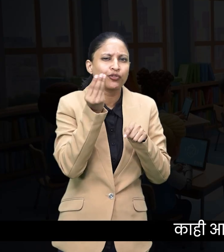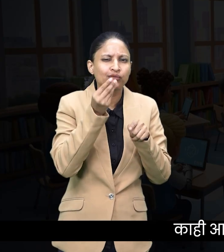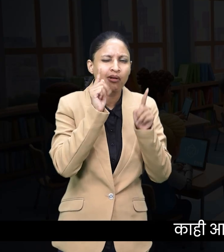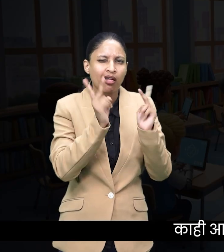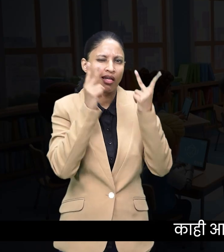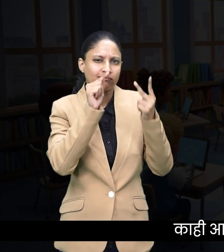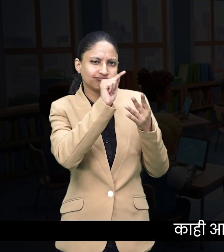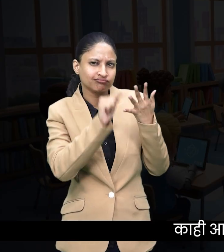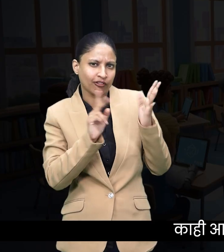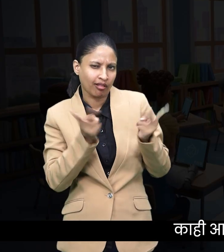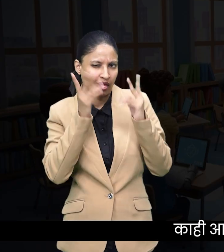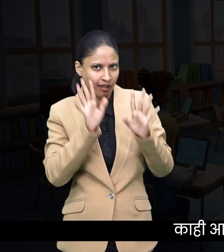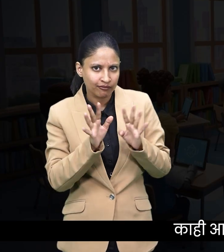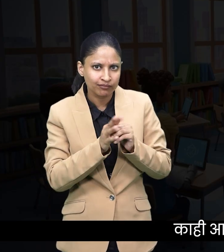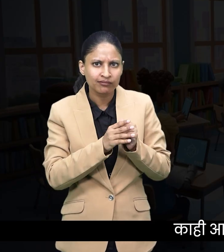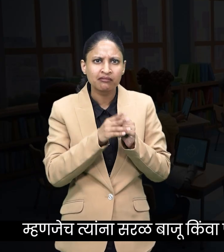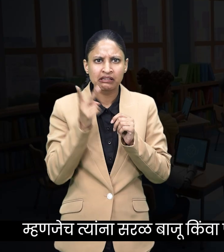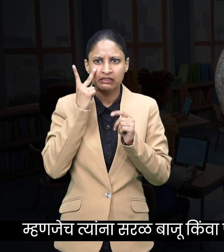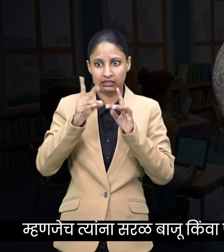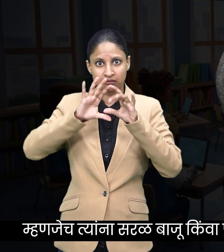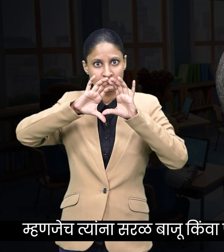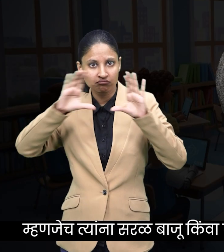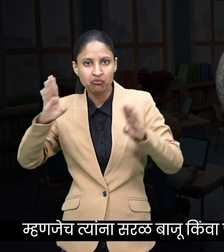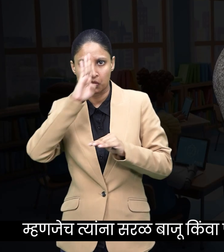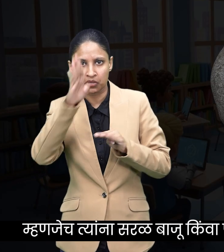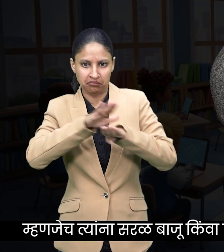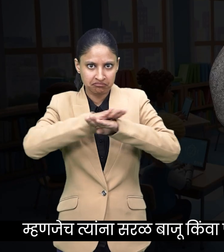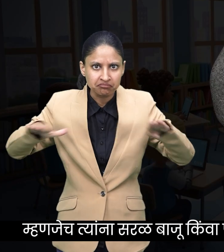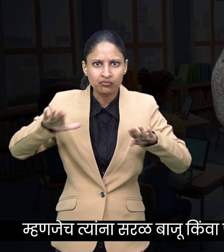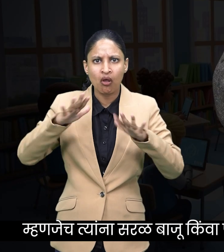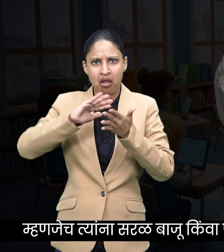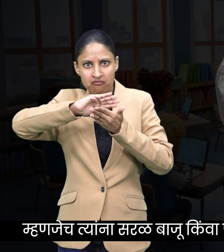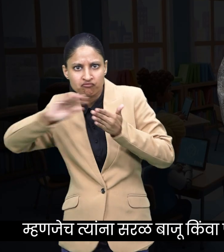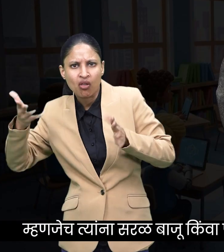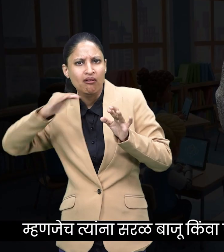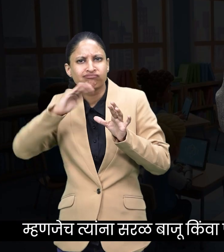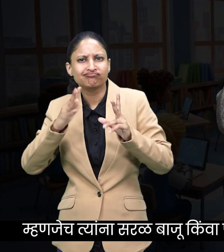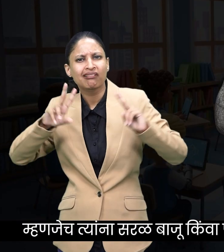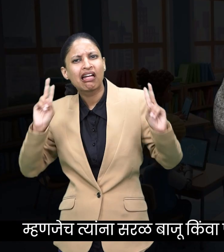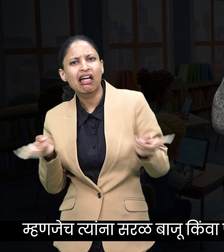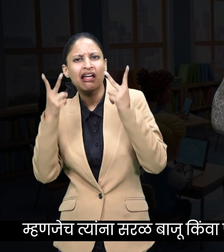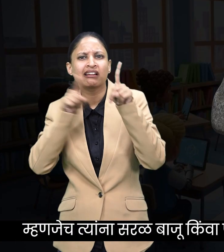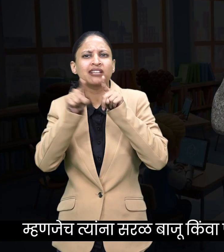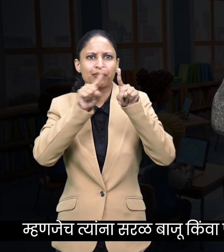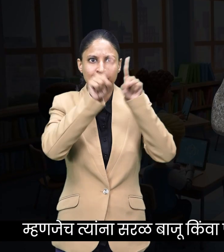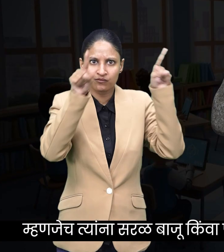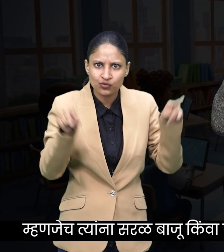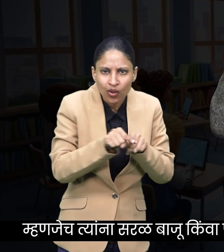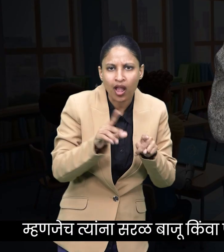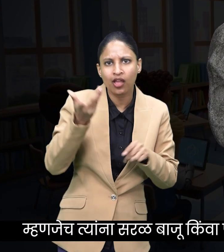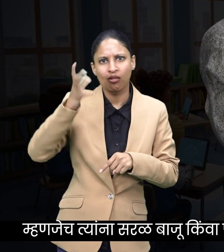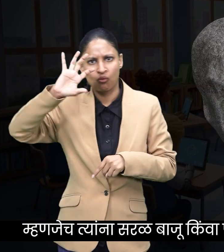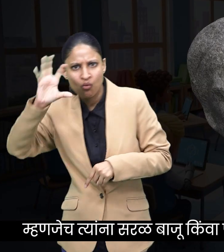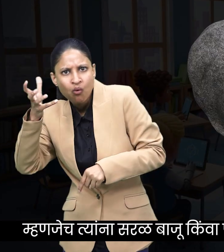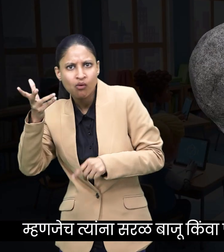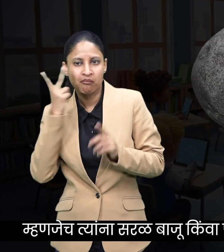काही आकार अनियमित असतात, म्हणजेच त्यांना सरळ बाजू किंवा परिपूर्ण कोपरे नसतात, जसे की चौरस किंवा वर्तुळे.